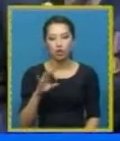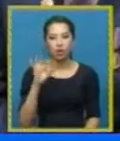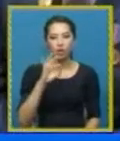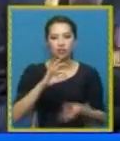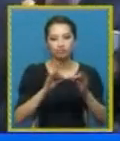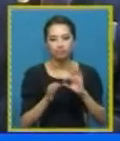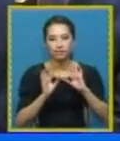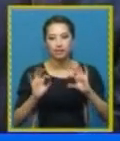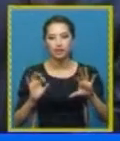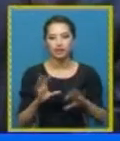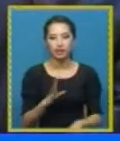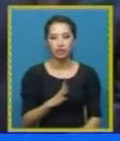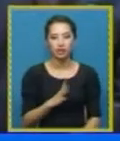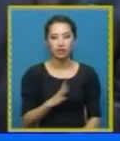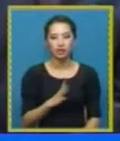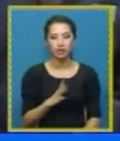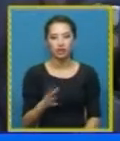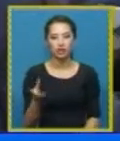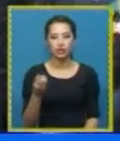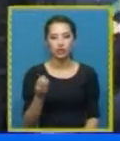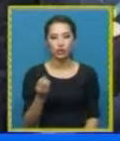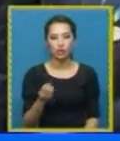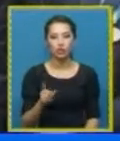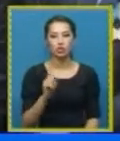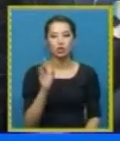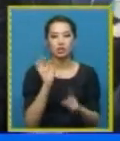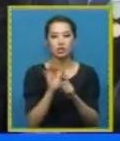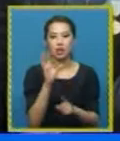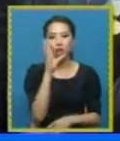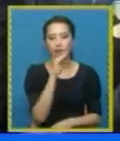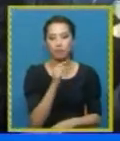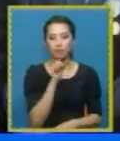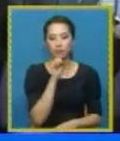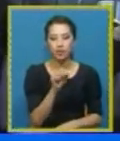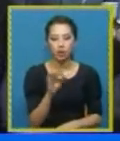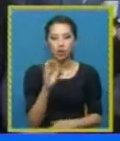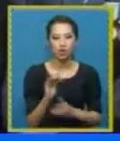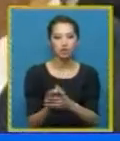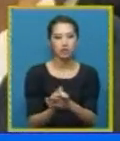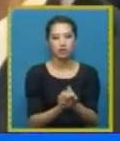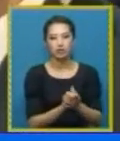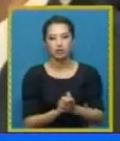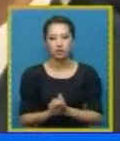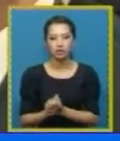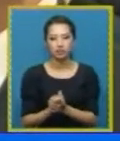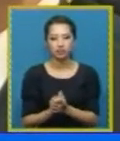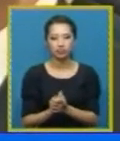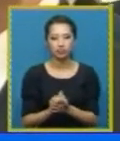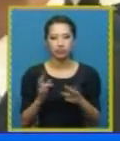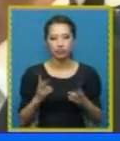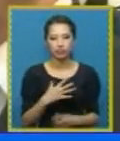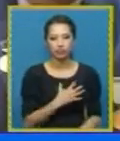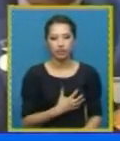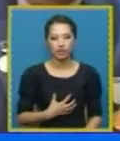түсіндірілді. Кездесу кезінде сөз алған елбасы барлық жетістікке тек бірлік пен ынтымақтың арқасында ғана қол жеткізуге болатынын қадап